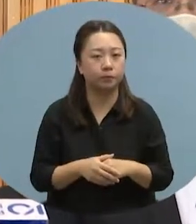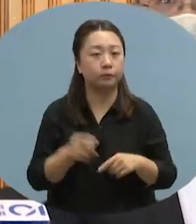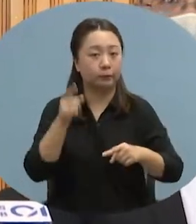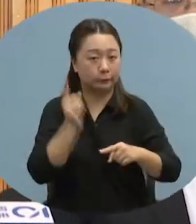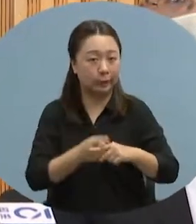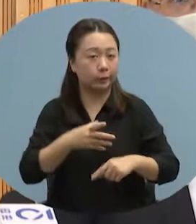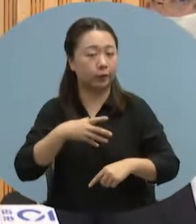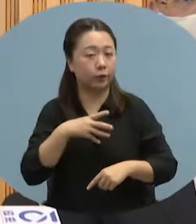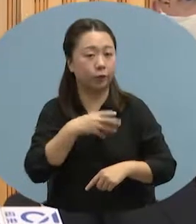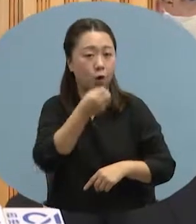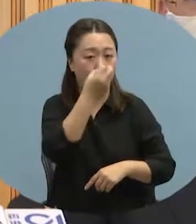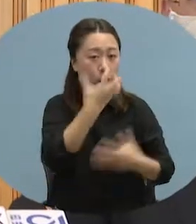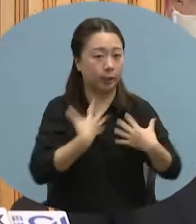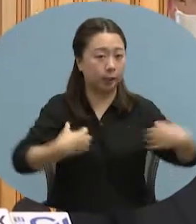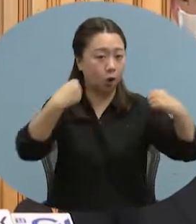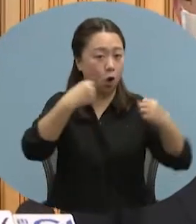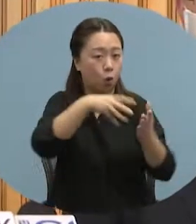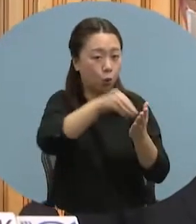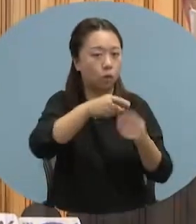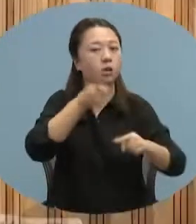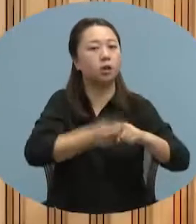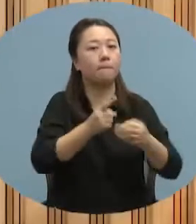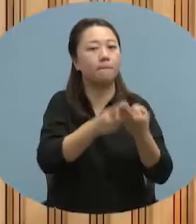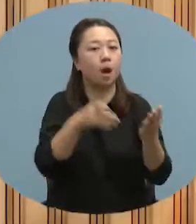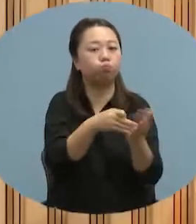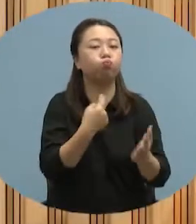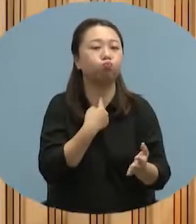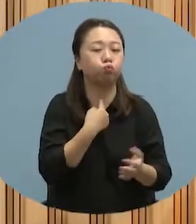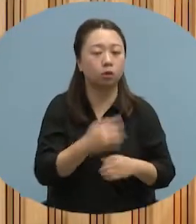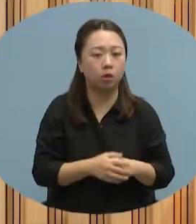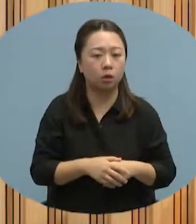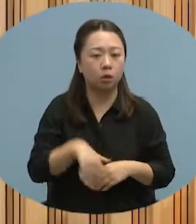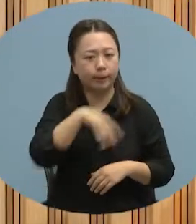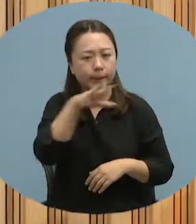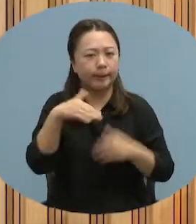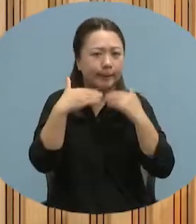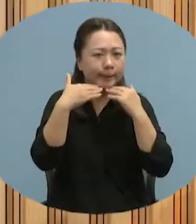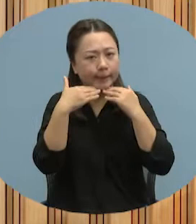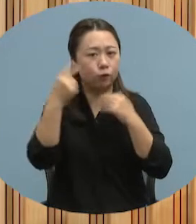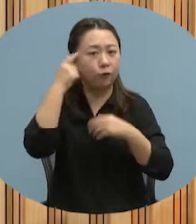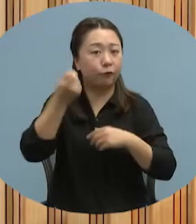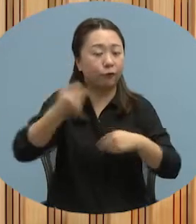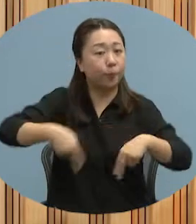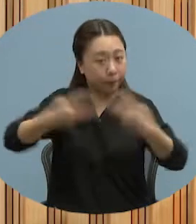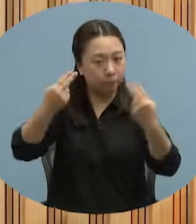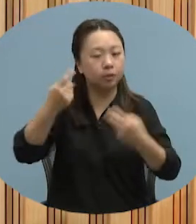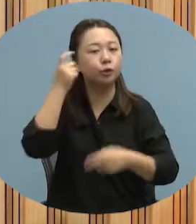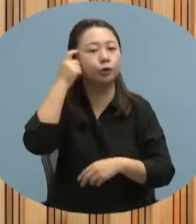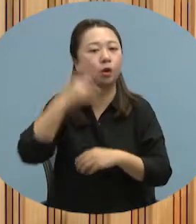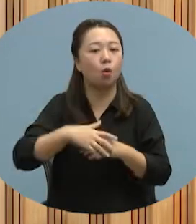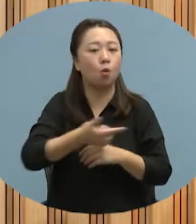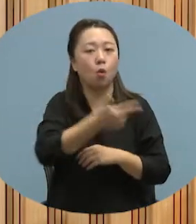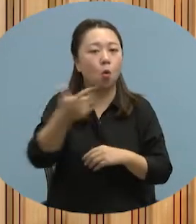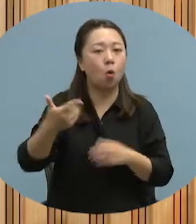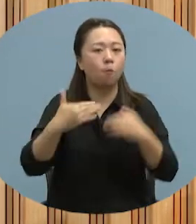咧，香港健康碼咧一定係一個實名制啦。我知道大家都熱切期望通關，所以喺坊間咧有